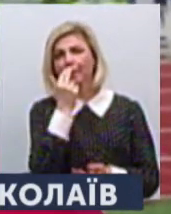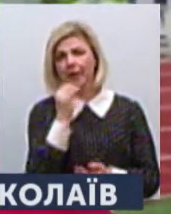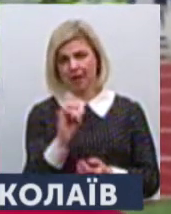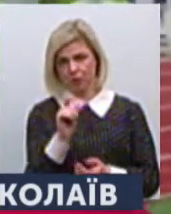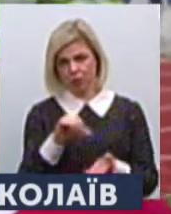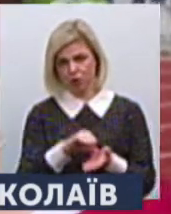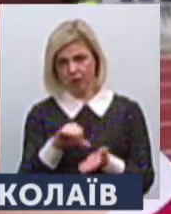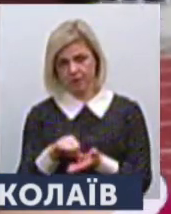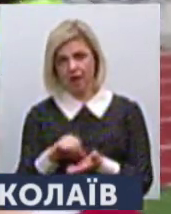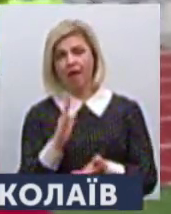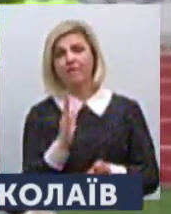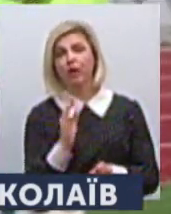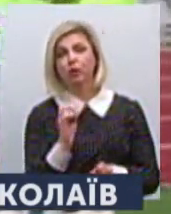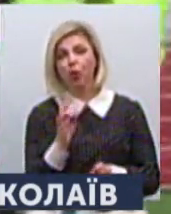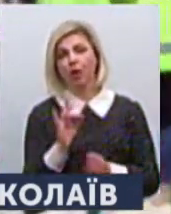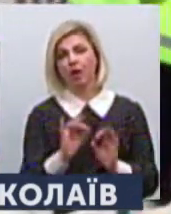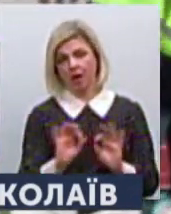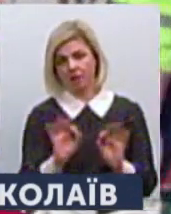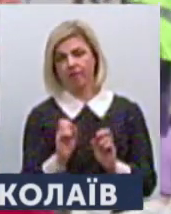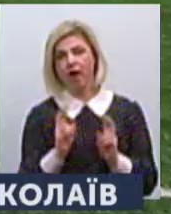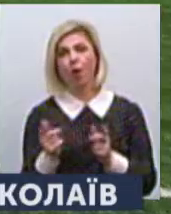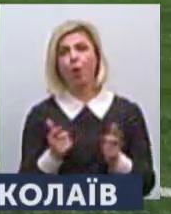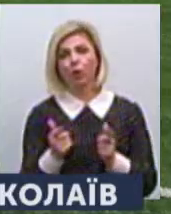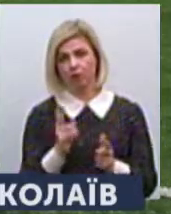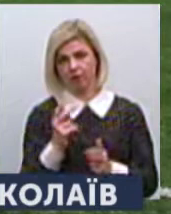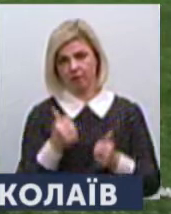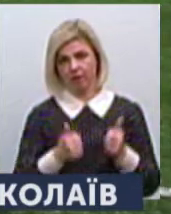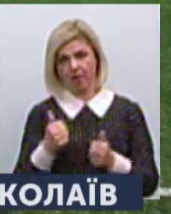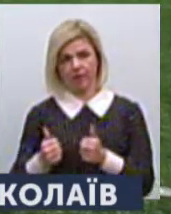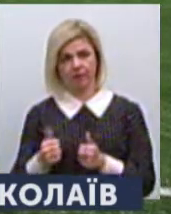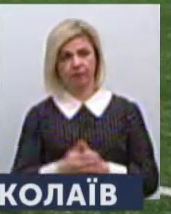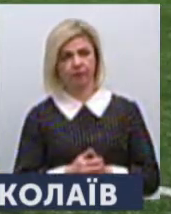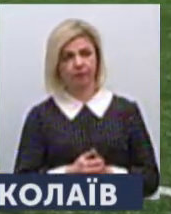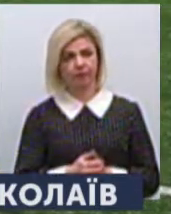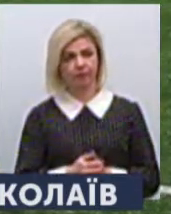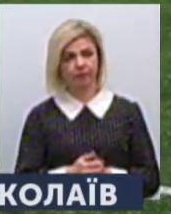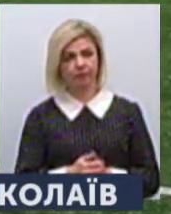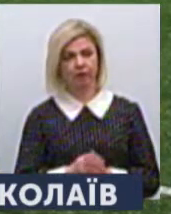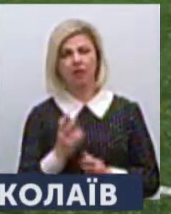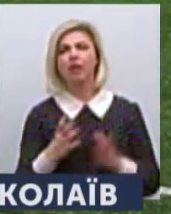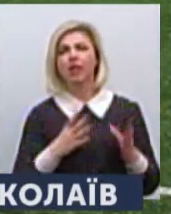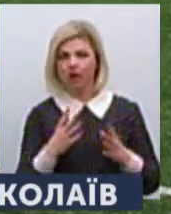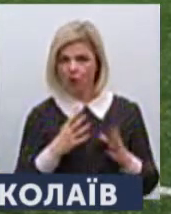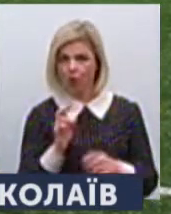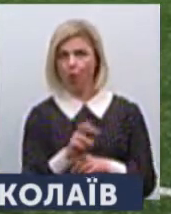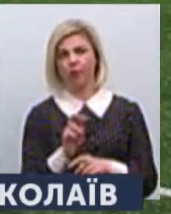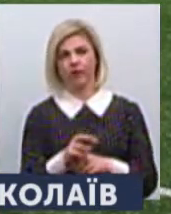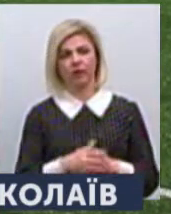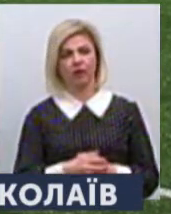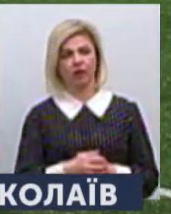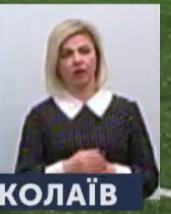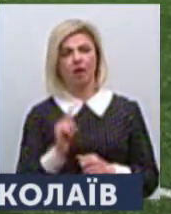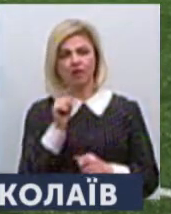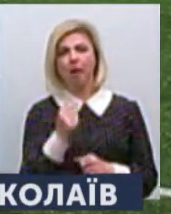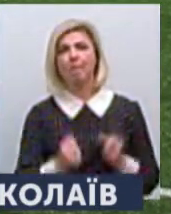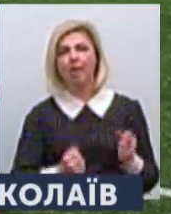учасників. Віктор розповідає, як готувався до змагань. На тренуванні ми там